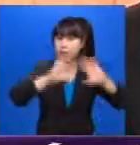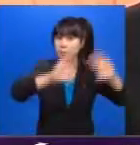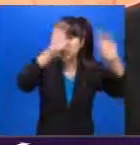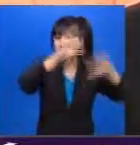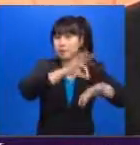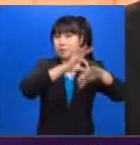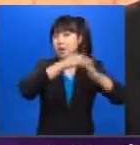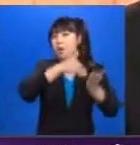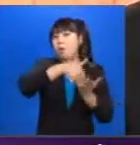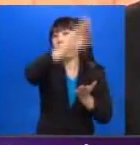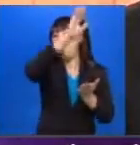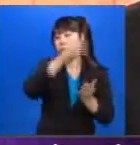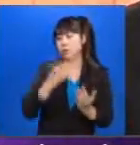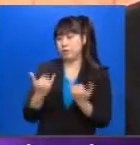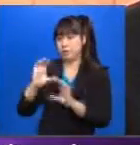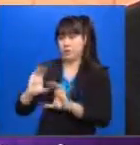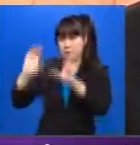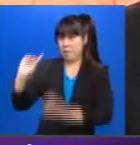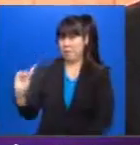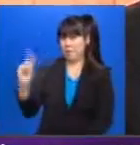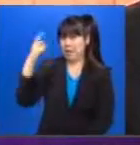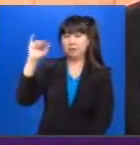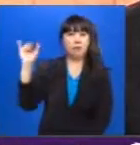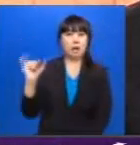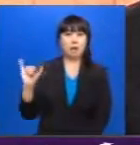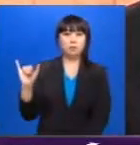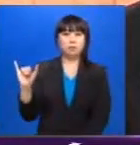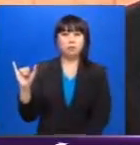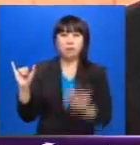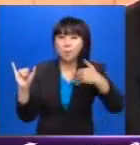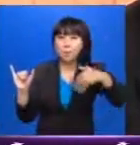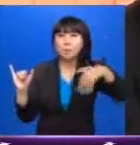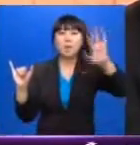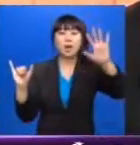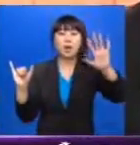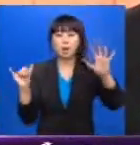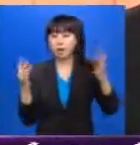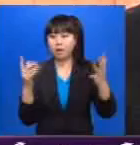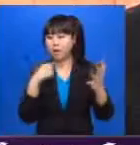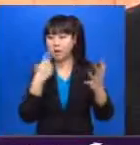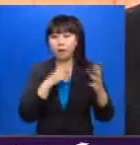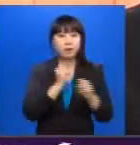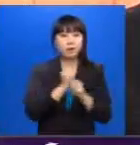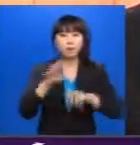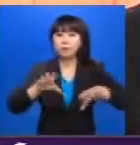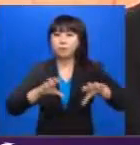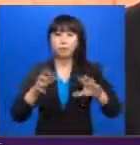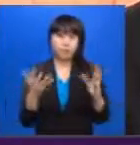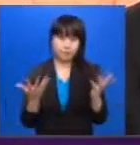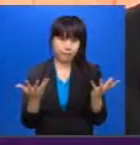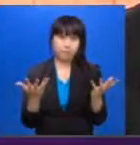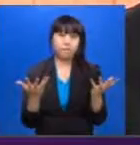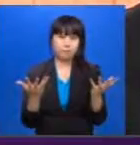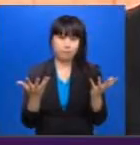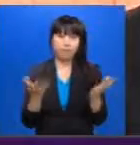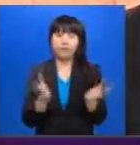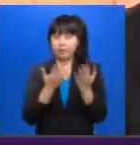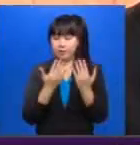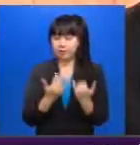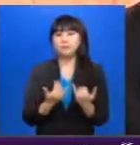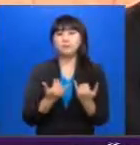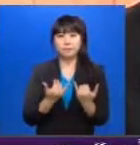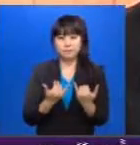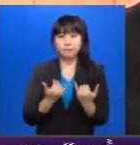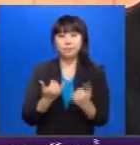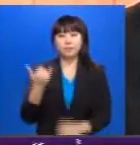ไม่ได้ตัวรัฐบาลที่มาจากการเลือกตั้งชุดใหม่เข้ามาเนี่ยนะครับไม่รู้ว่าเราจะให้ใครมาบริหารราชการใช่ไหมครับงั้นตรงนี้เขาก็เกิด